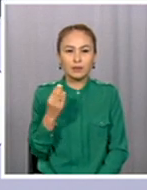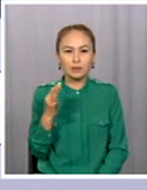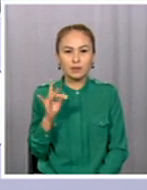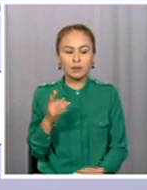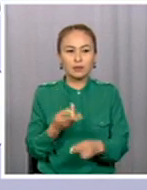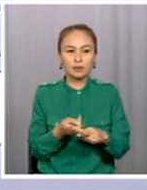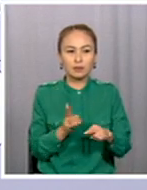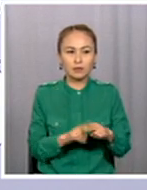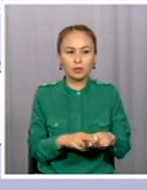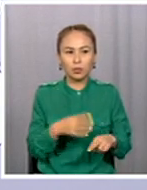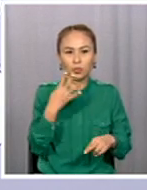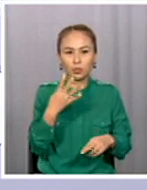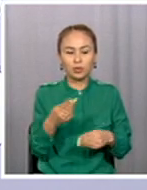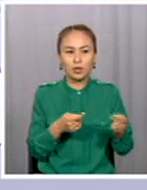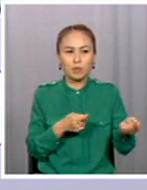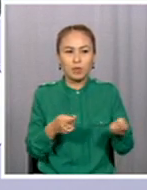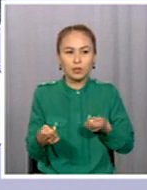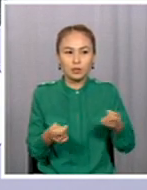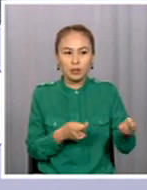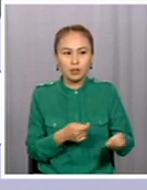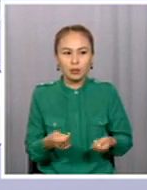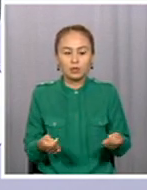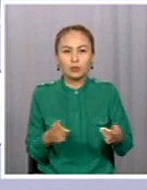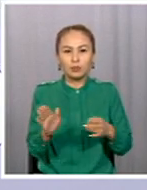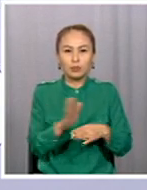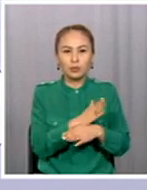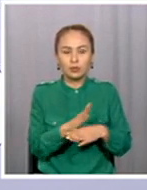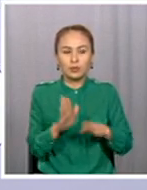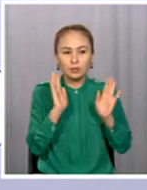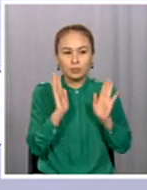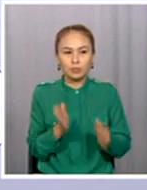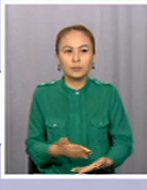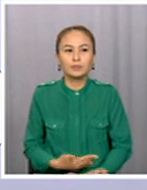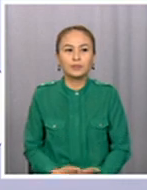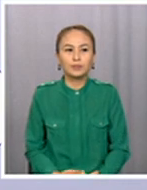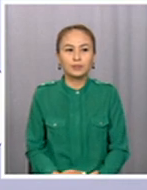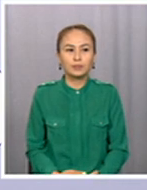деген төрт басқару бөліміне бөлінеді екен.